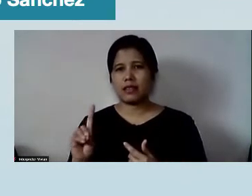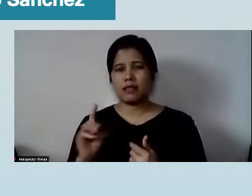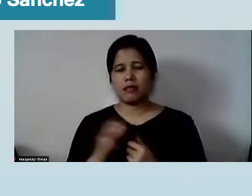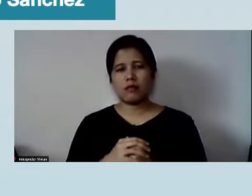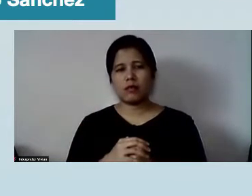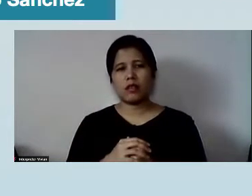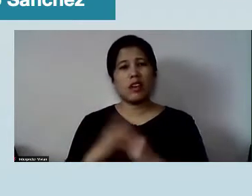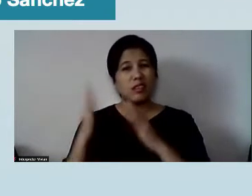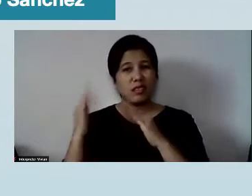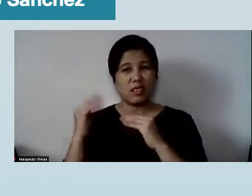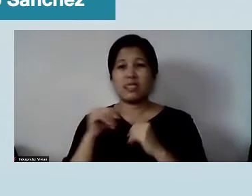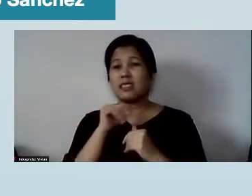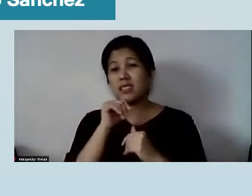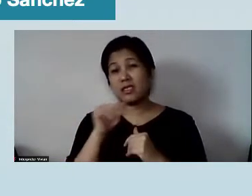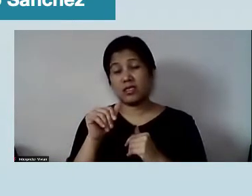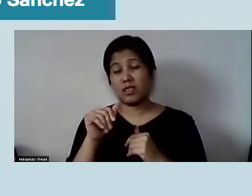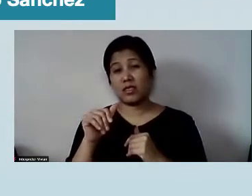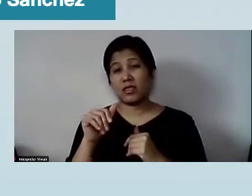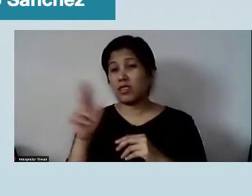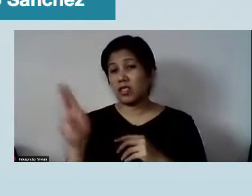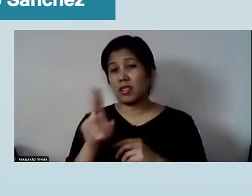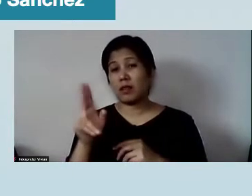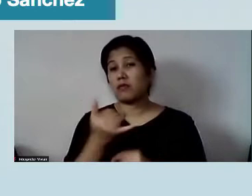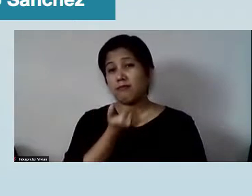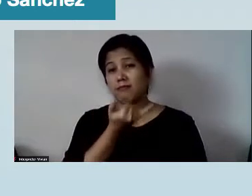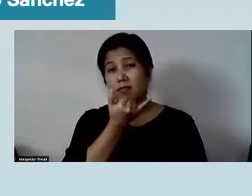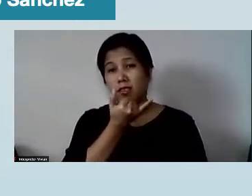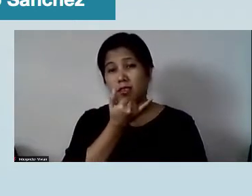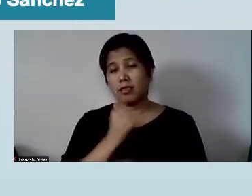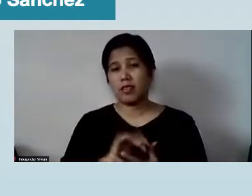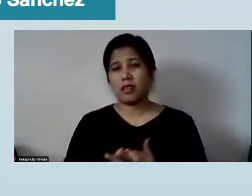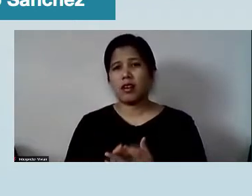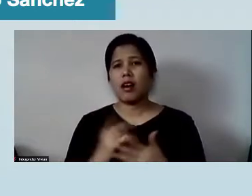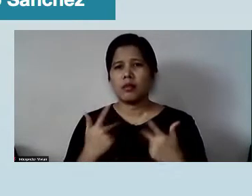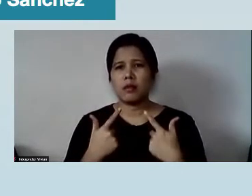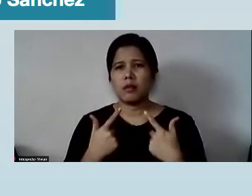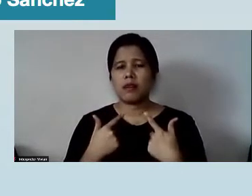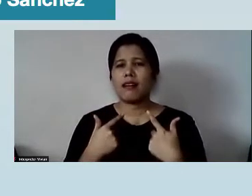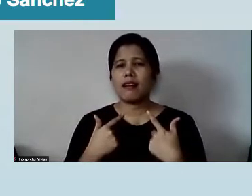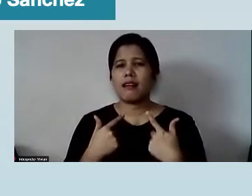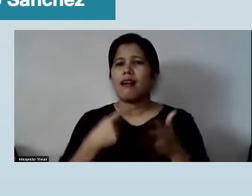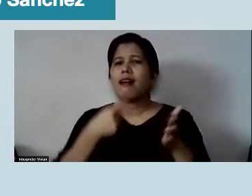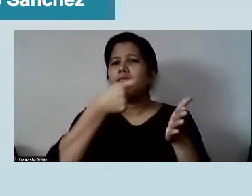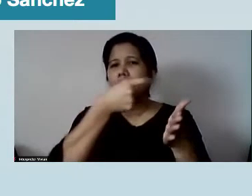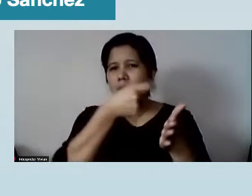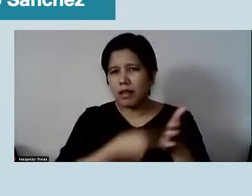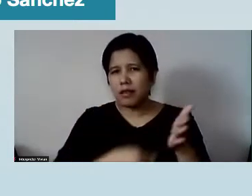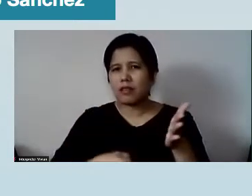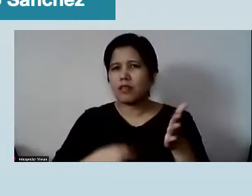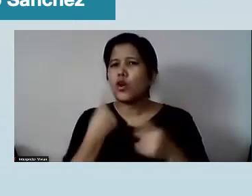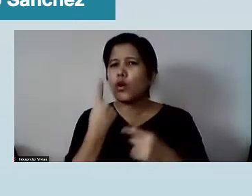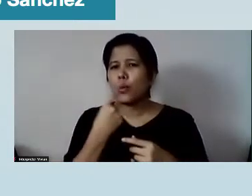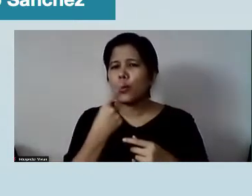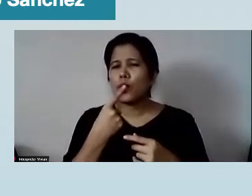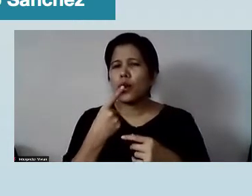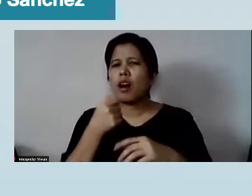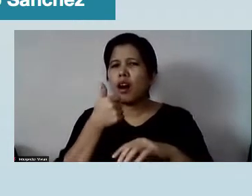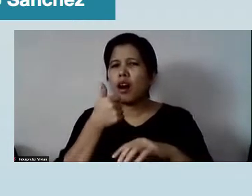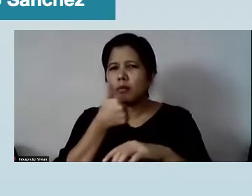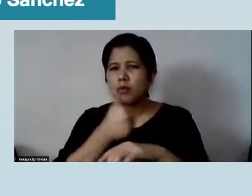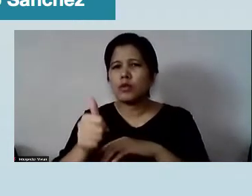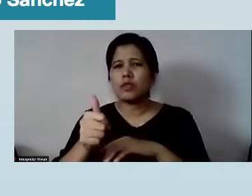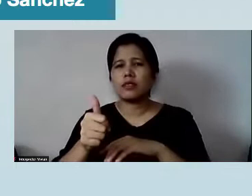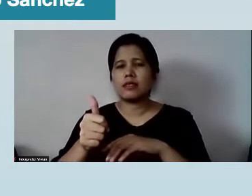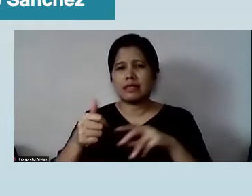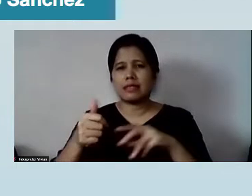hindi nyo nagamit ng mali. Ano? Kasi mayroon ding penalty for those who abuse the